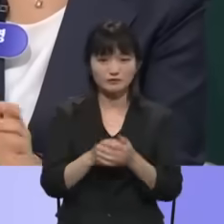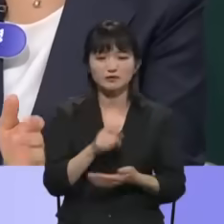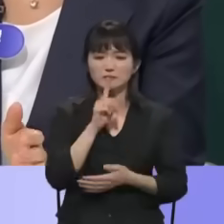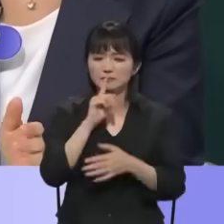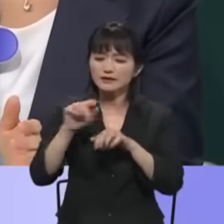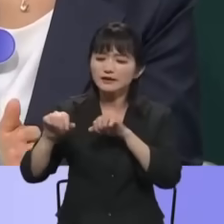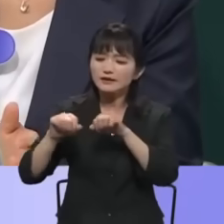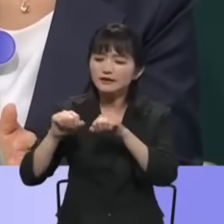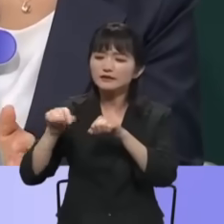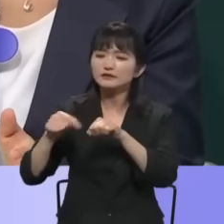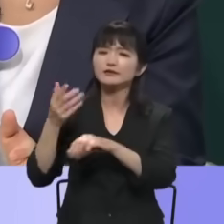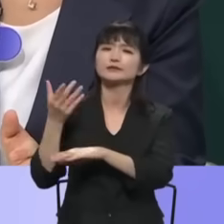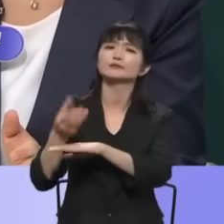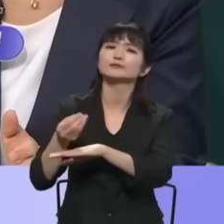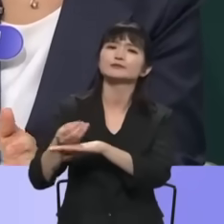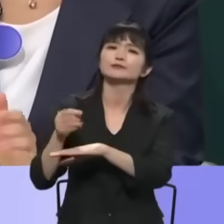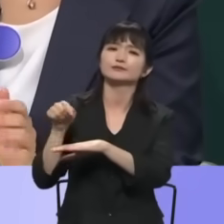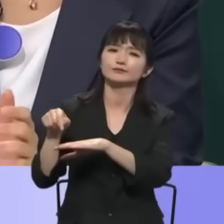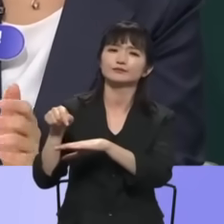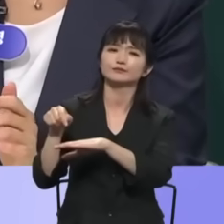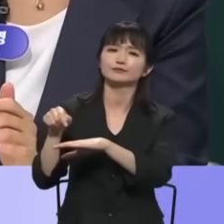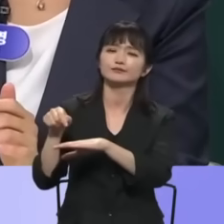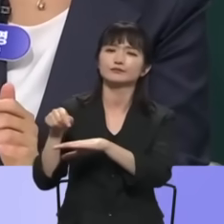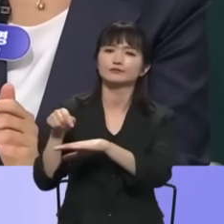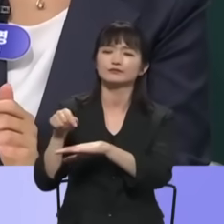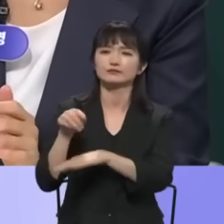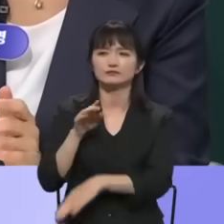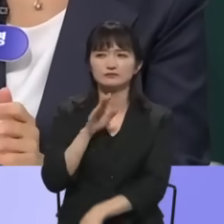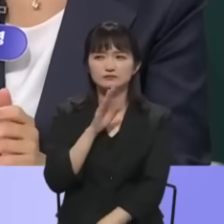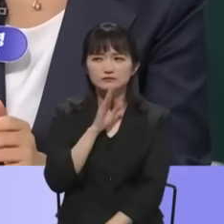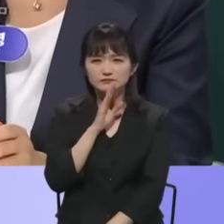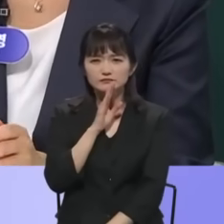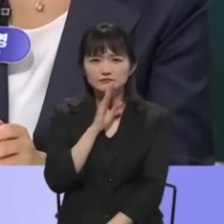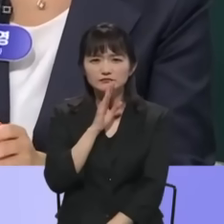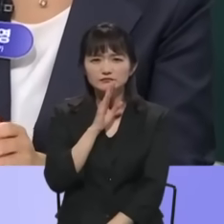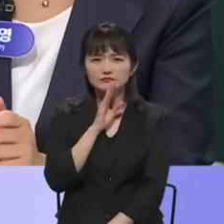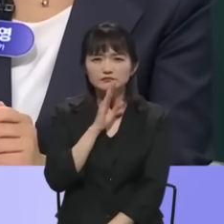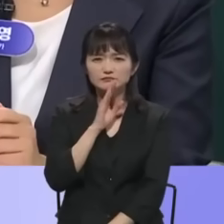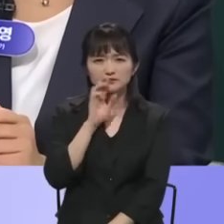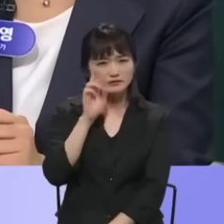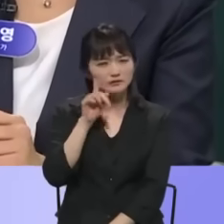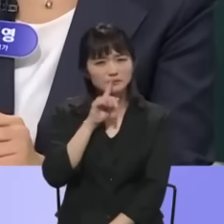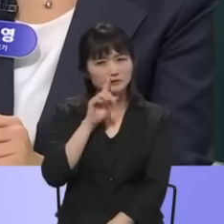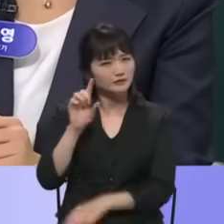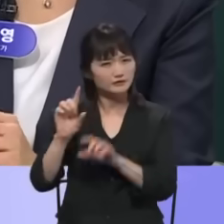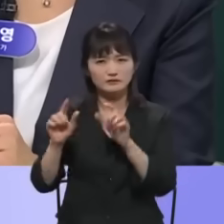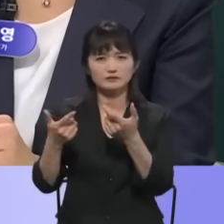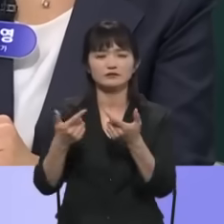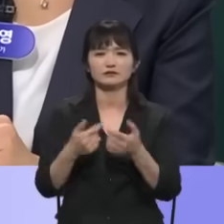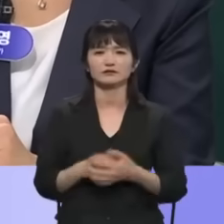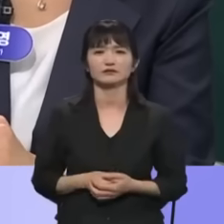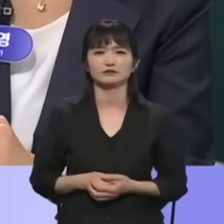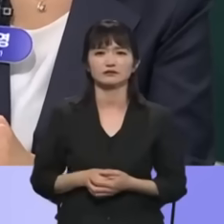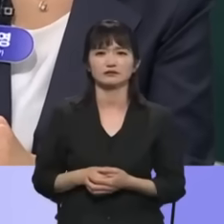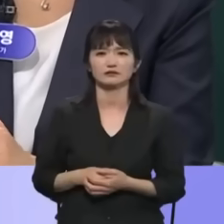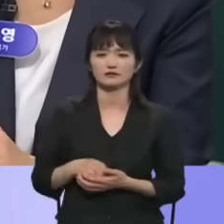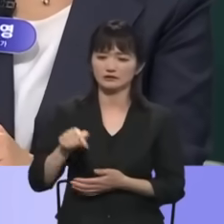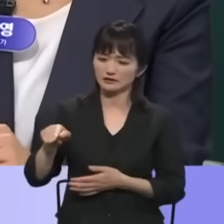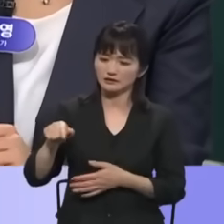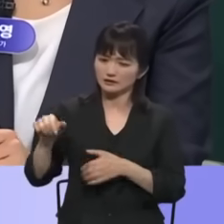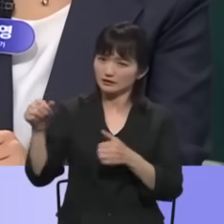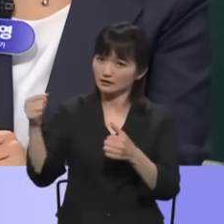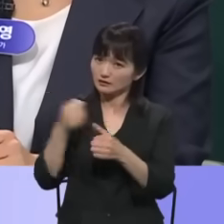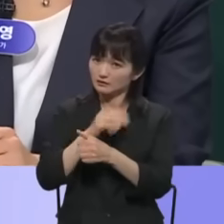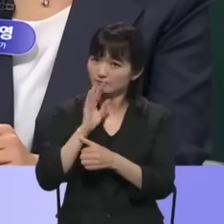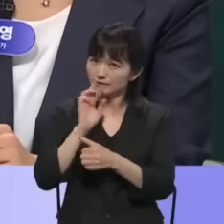한 것 자체는 녹음이 되어 있기 때문에 그 자체에 어떤 사실 판단을 요하는 부분은 아니고요 이런 부분을 확대로 볼 수 있느냐 그래서